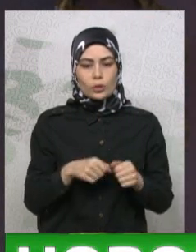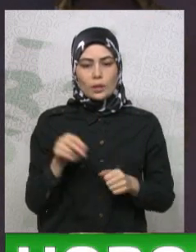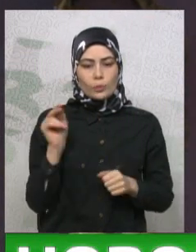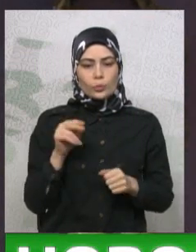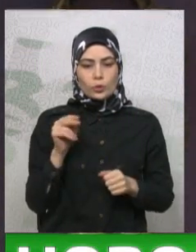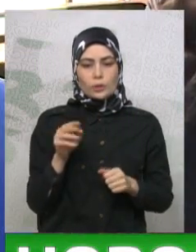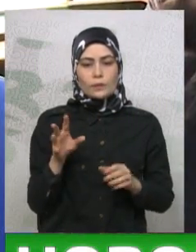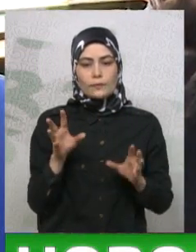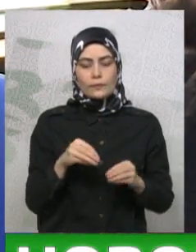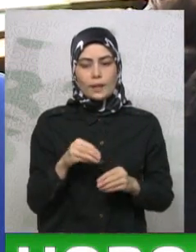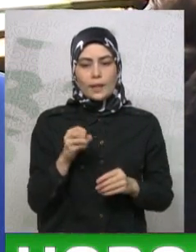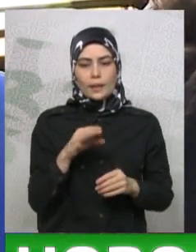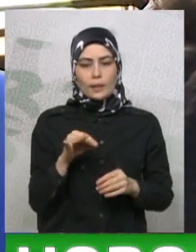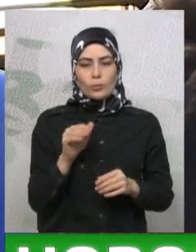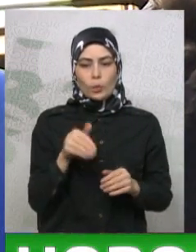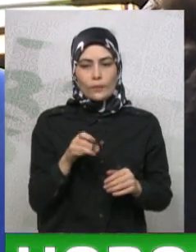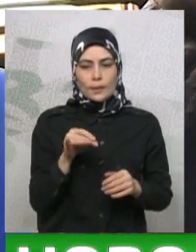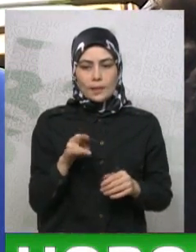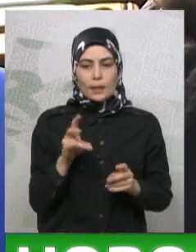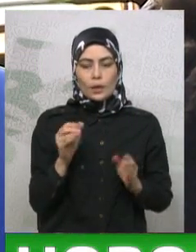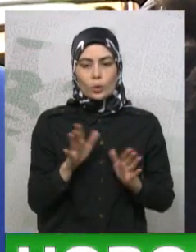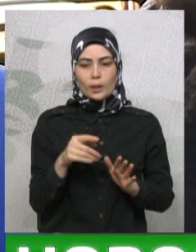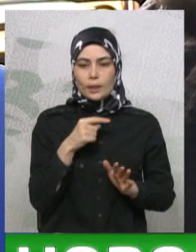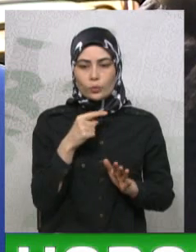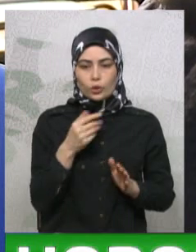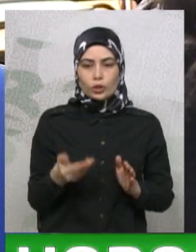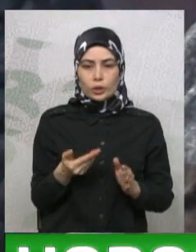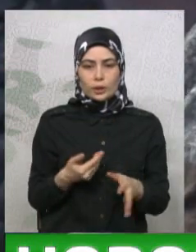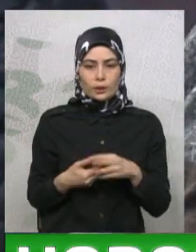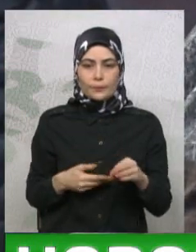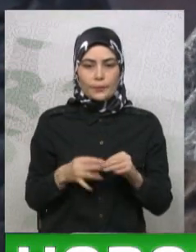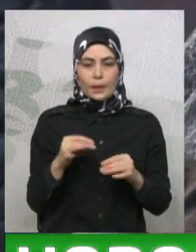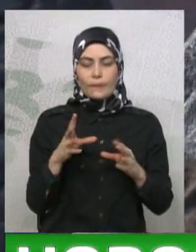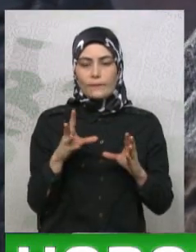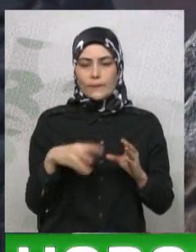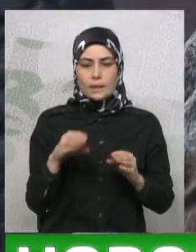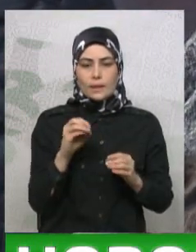обучиться востребованной IT-профессии не только для жителей Ингушетии, но и всех